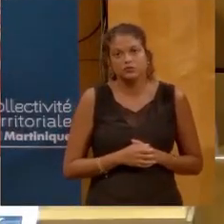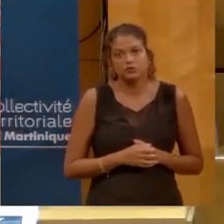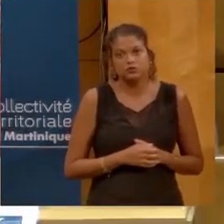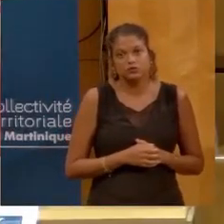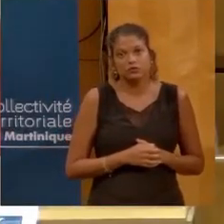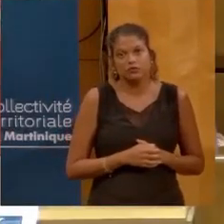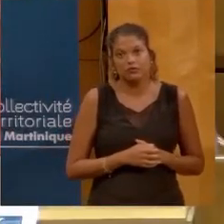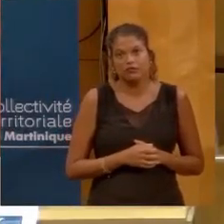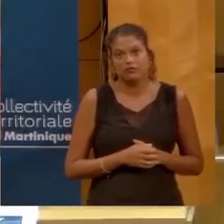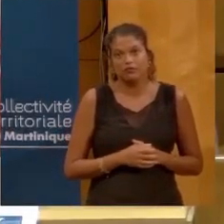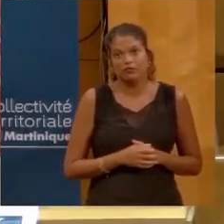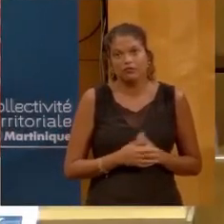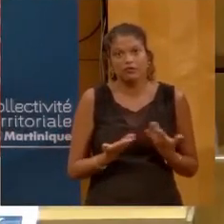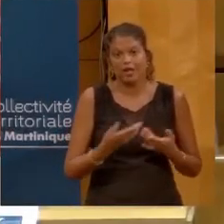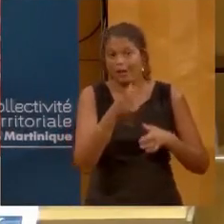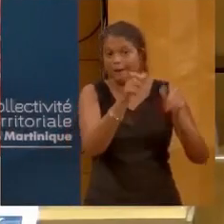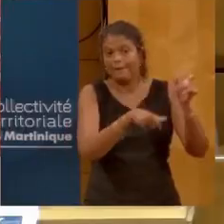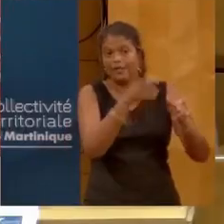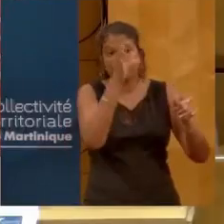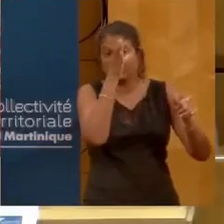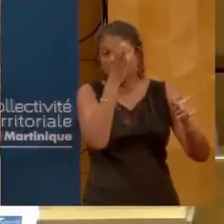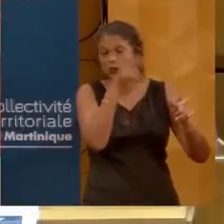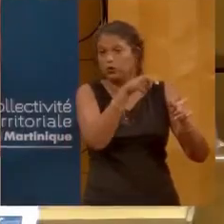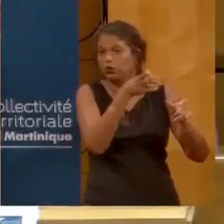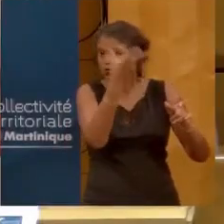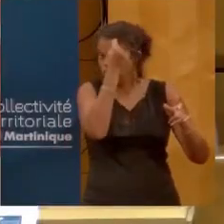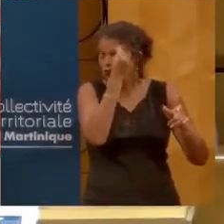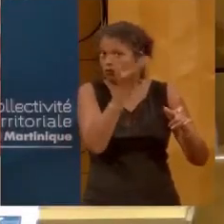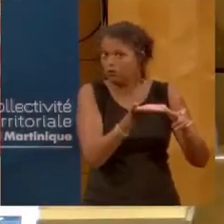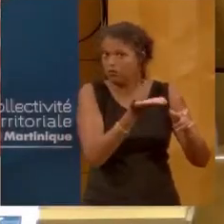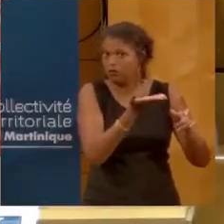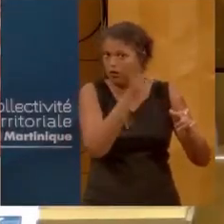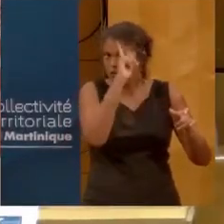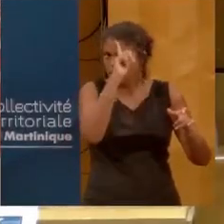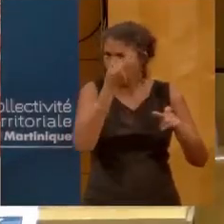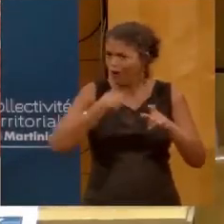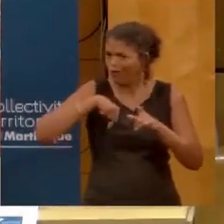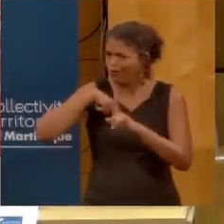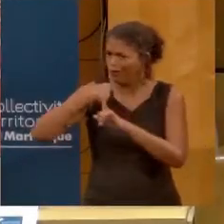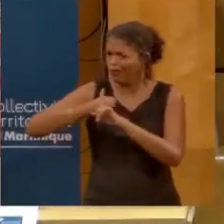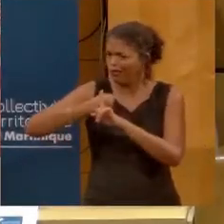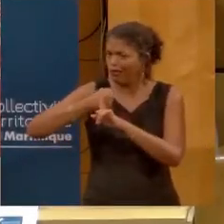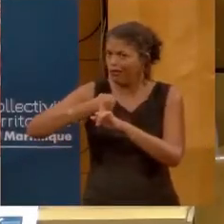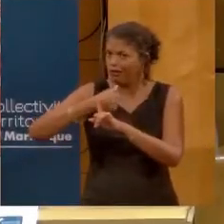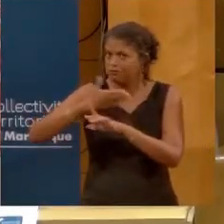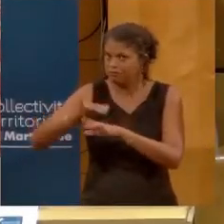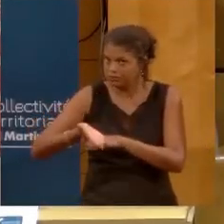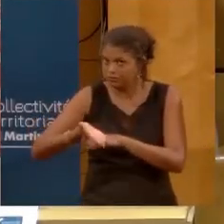et ceux qui nous écoutent vont comprendre pourquoi nous nous battons résolument